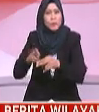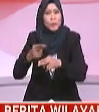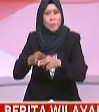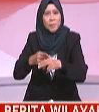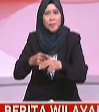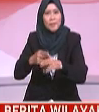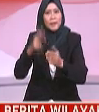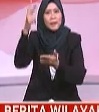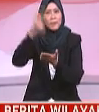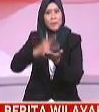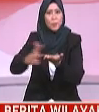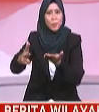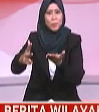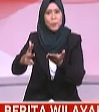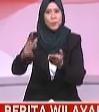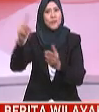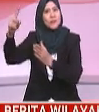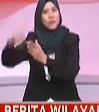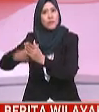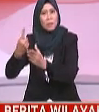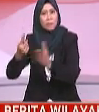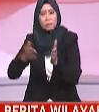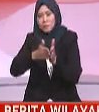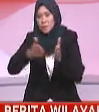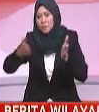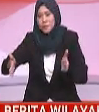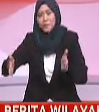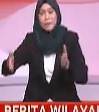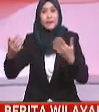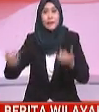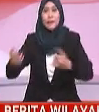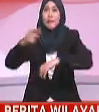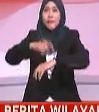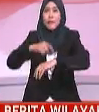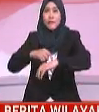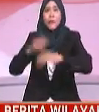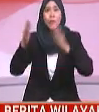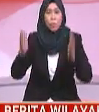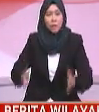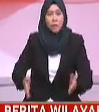tempoh 3 minggu ke sebulan dan inilah waktunya